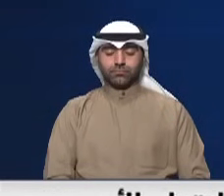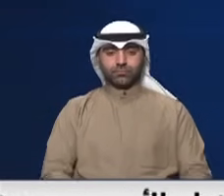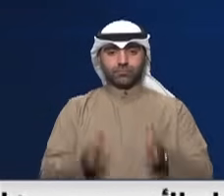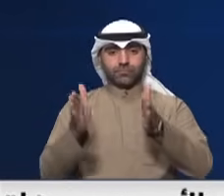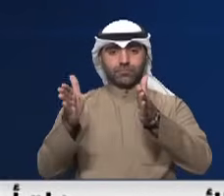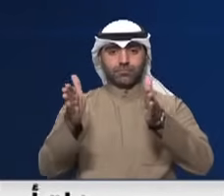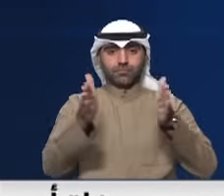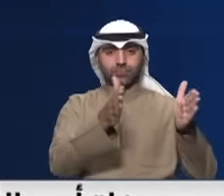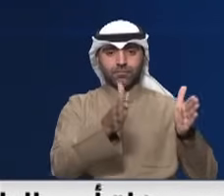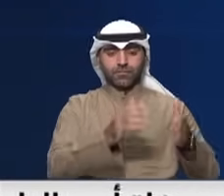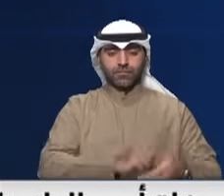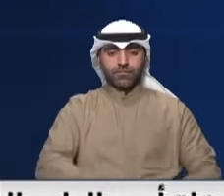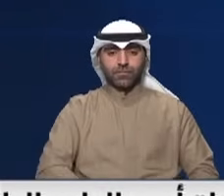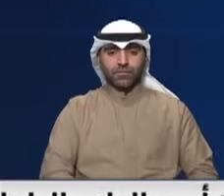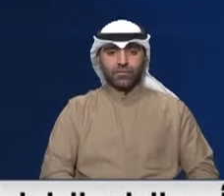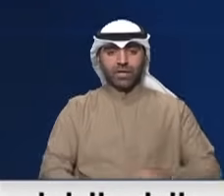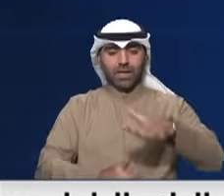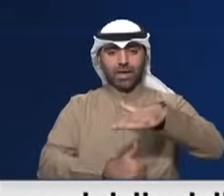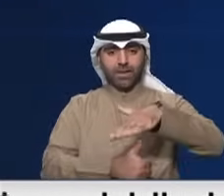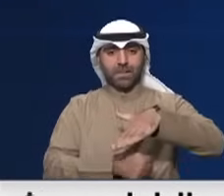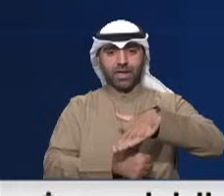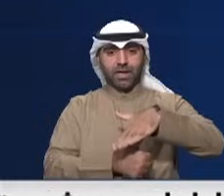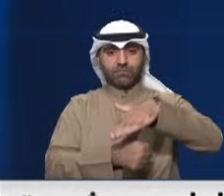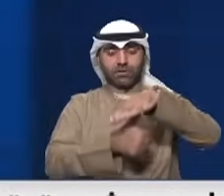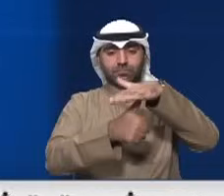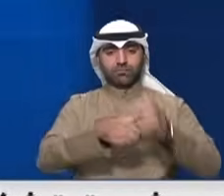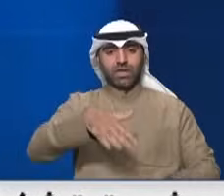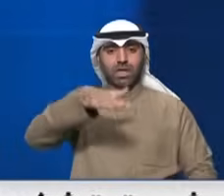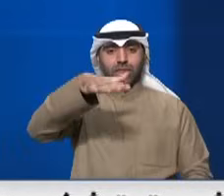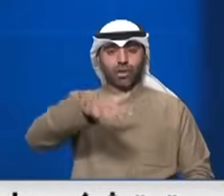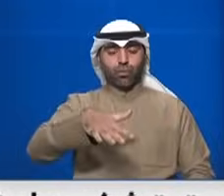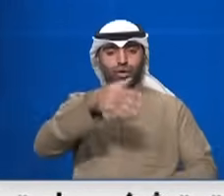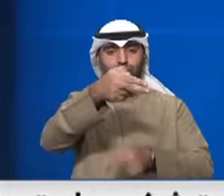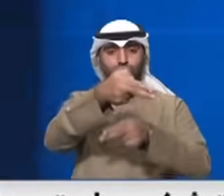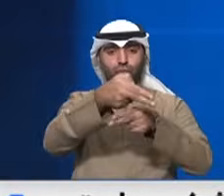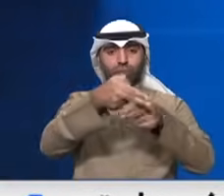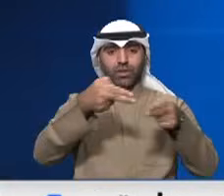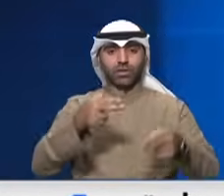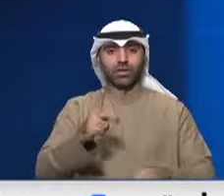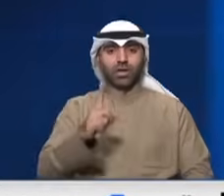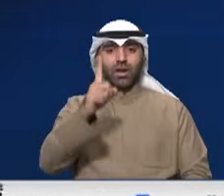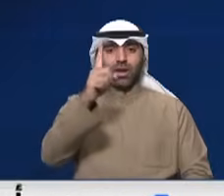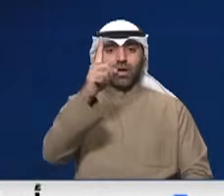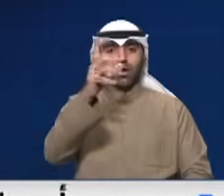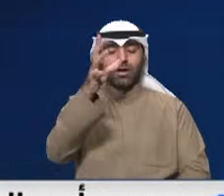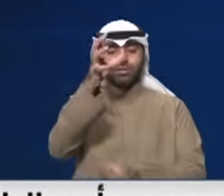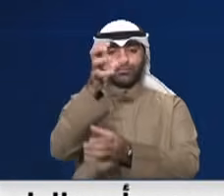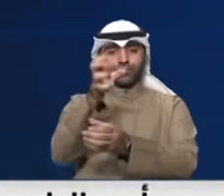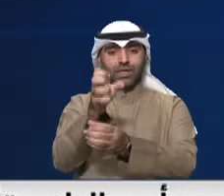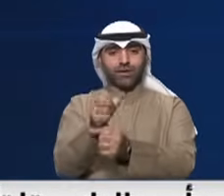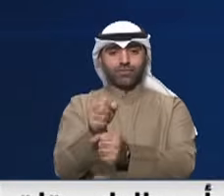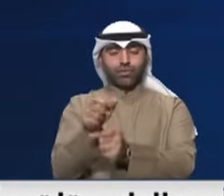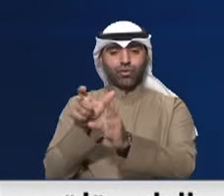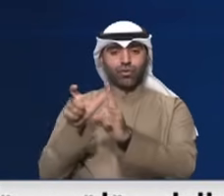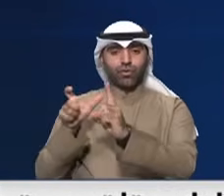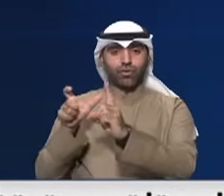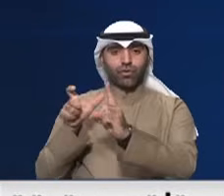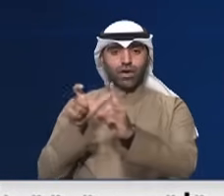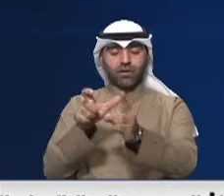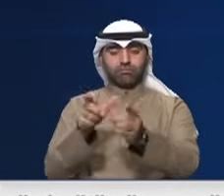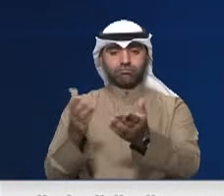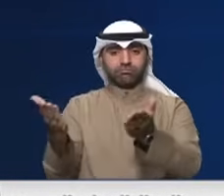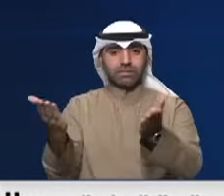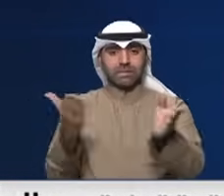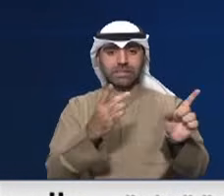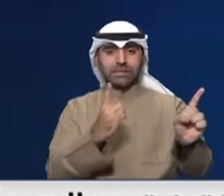استقبل حضره صاحب السمو امير البلاد الشيخ مشعل الاحمد الجابر الصباح حفظه الله ورعاه في ديوان اسره ال